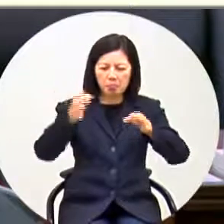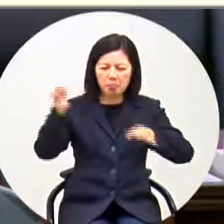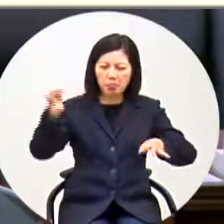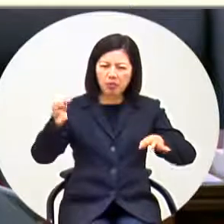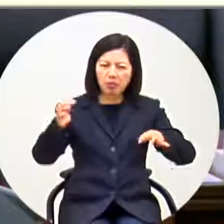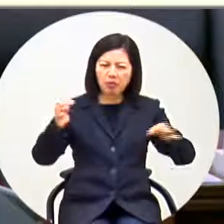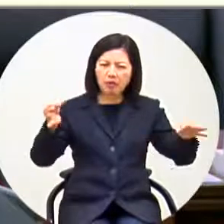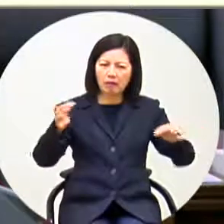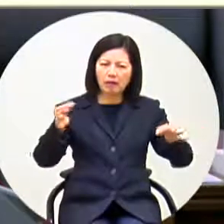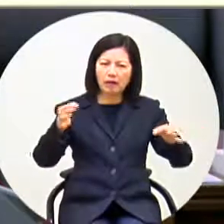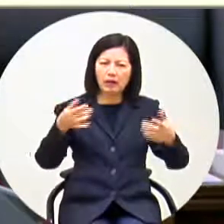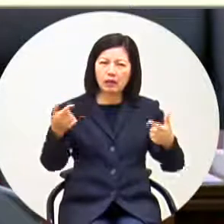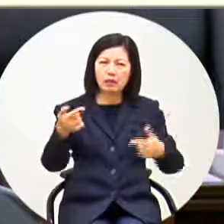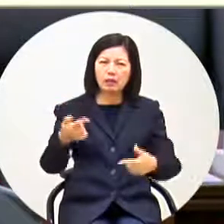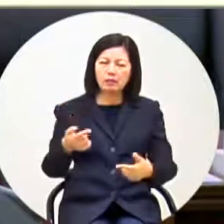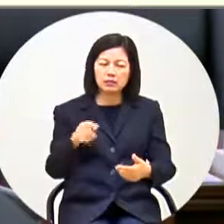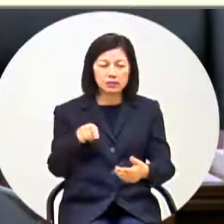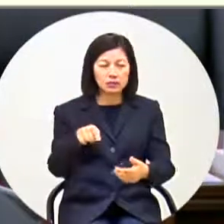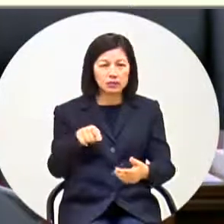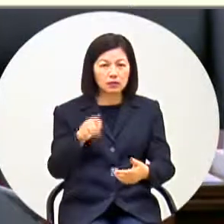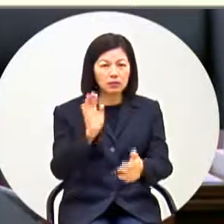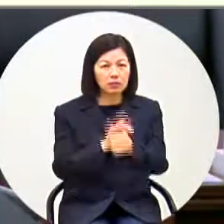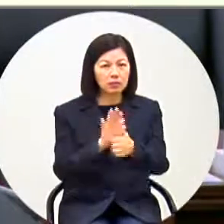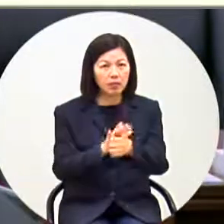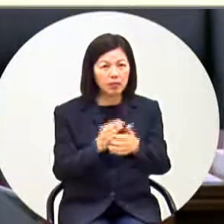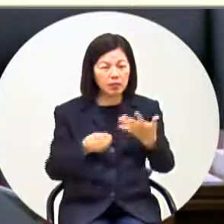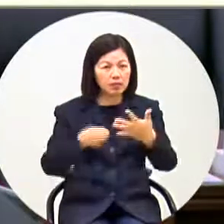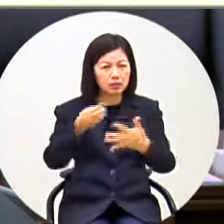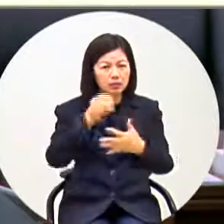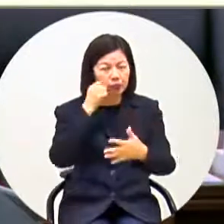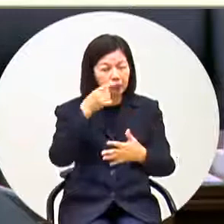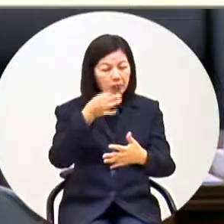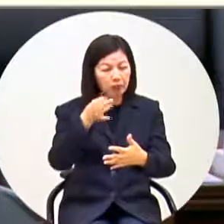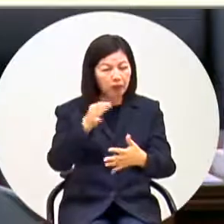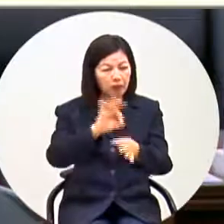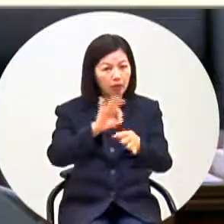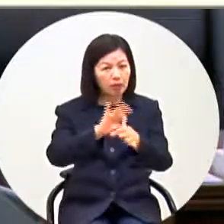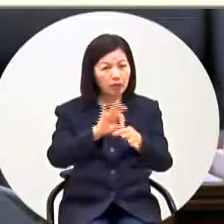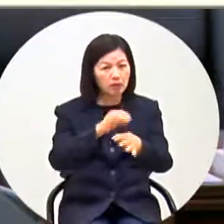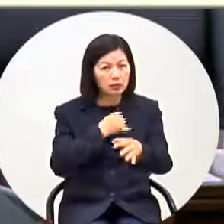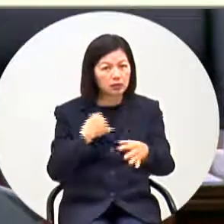有效可以提升薪水的产业？